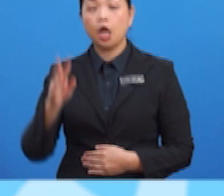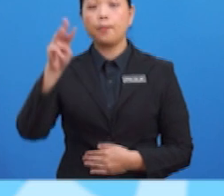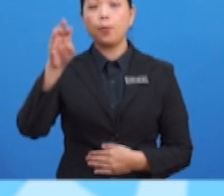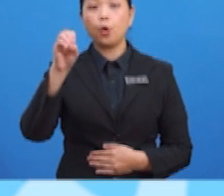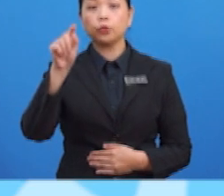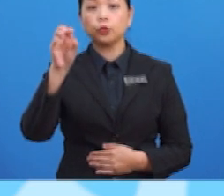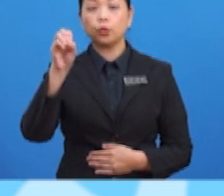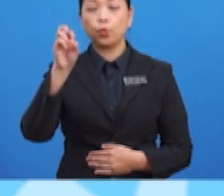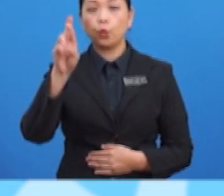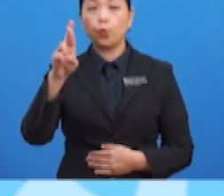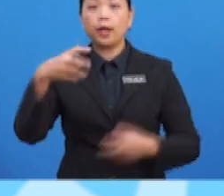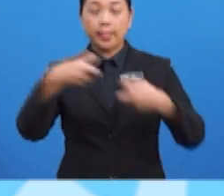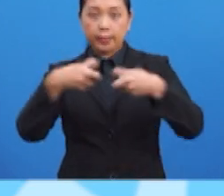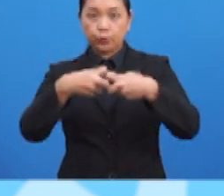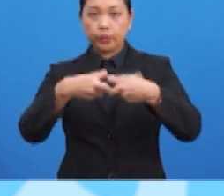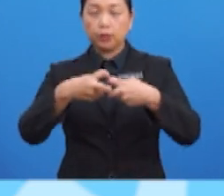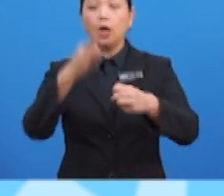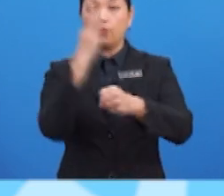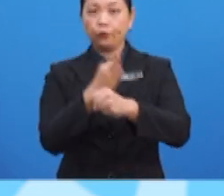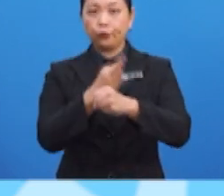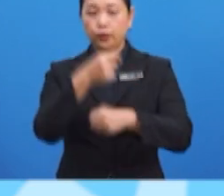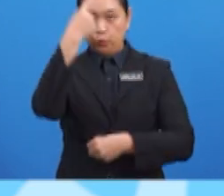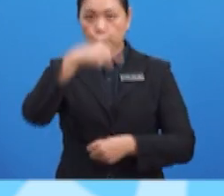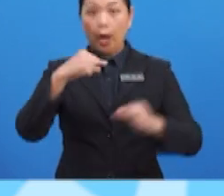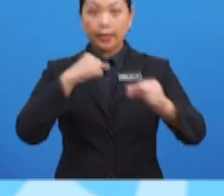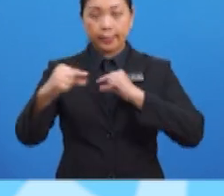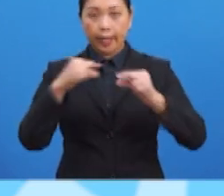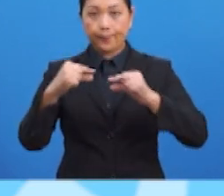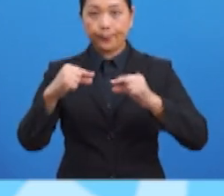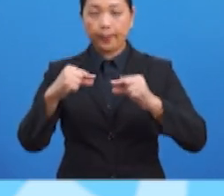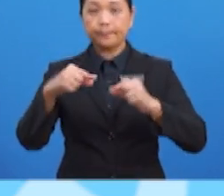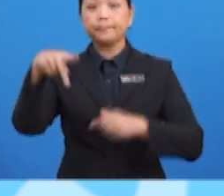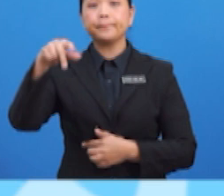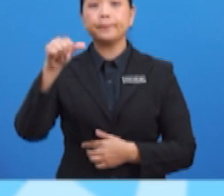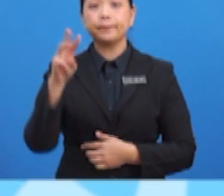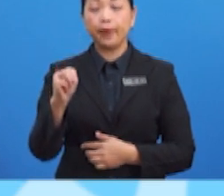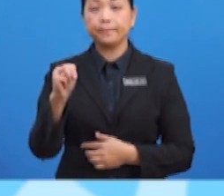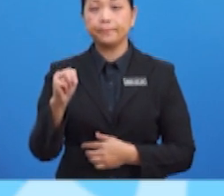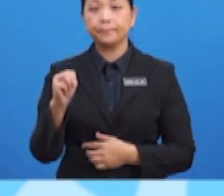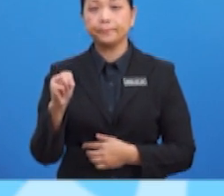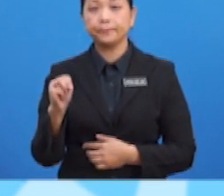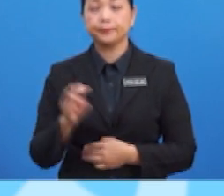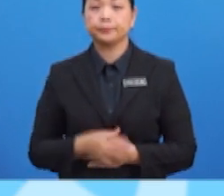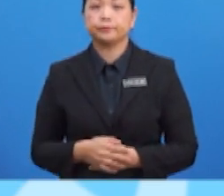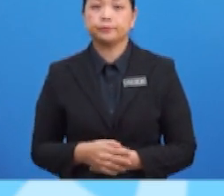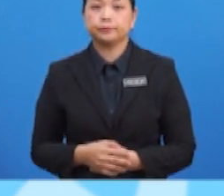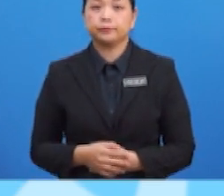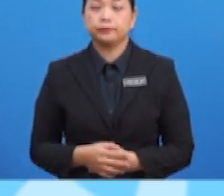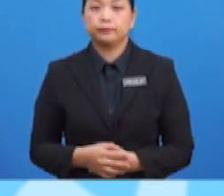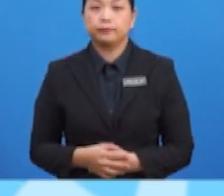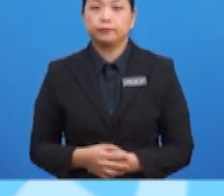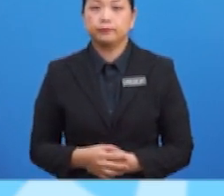Motor elektrik berfungsi untuk menggerakkan pam hidrolik. Pada pam hidrolik pula